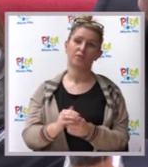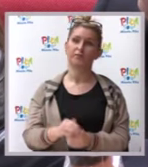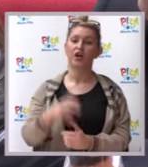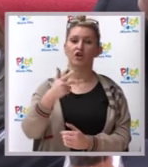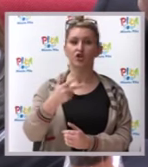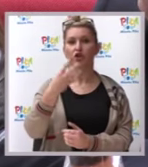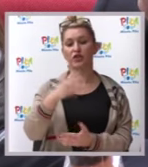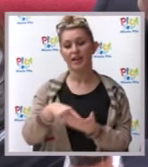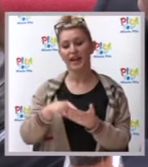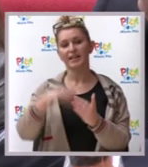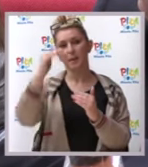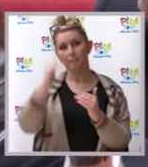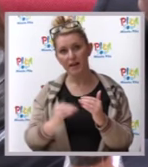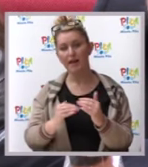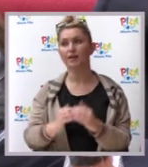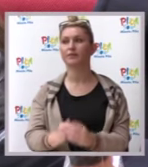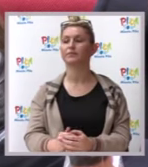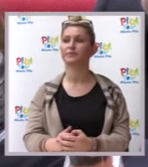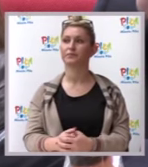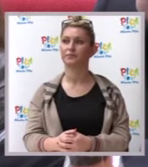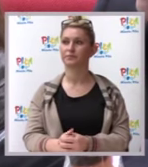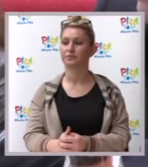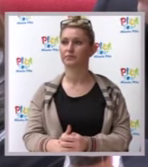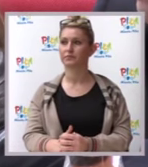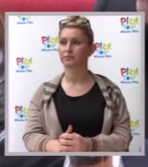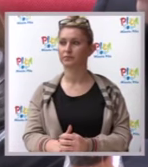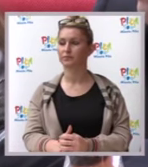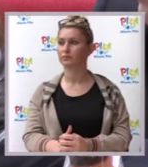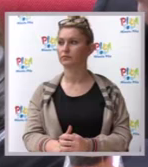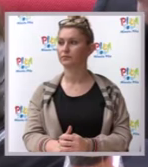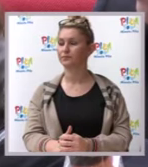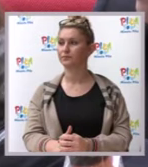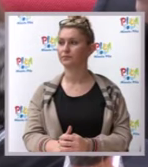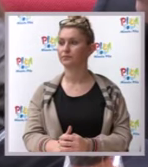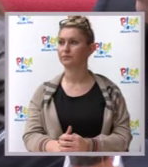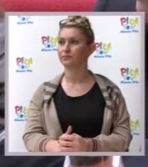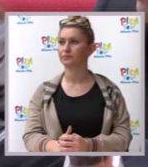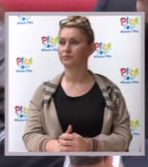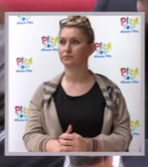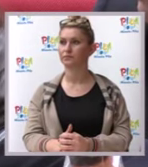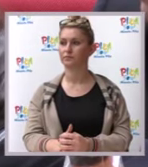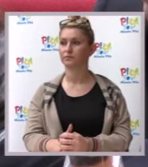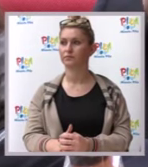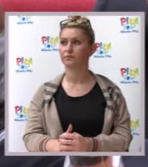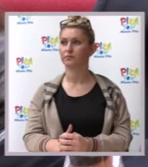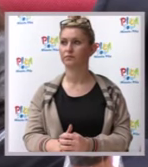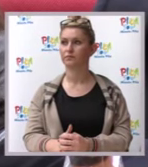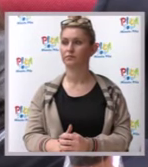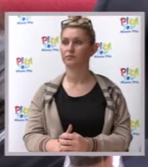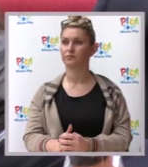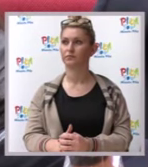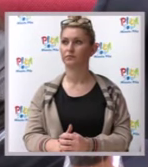3-4-krotnie niższym niż w gminach ościennych, czy chociażby sąsiadujących bezpośrednio. Tak jak mówiłam,